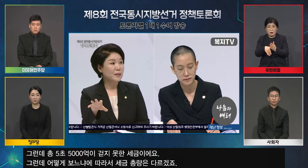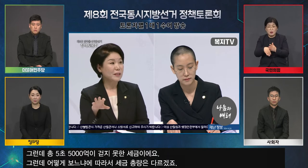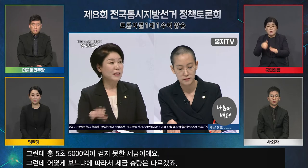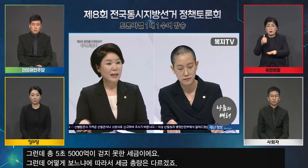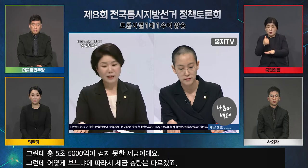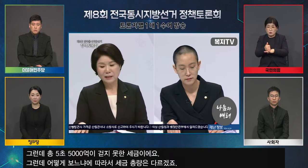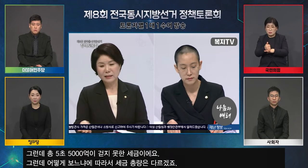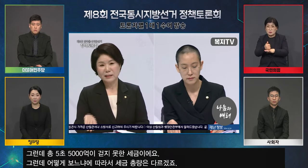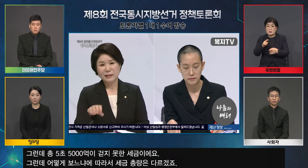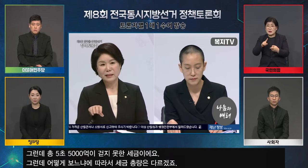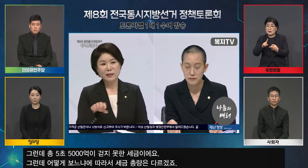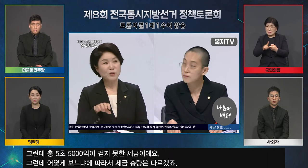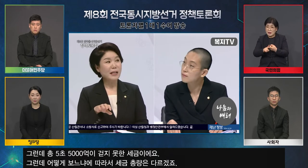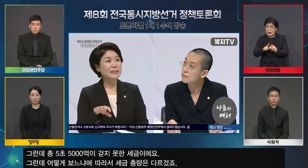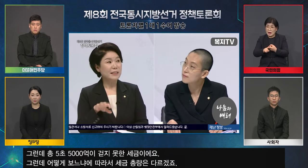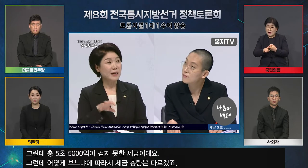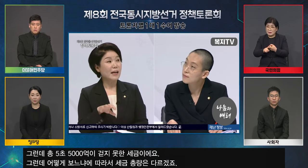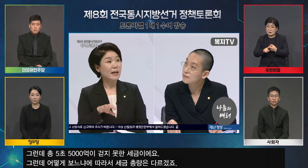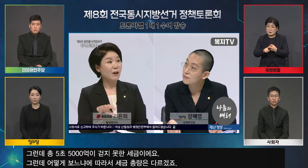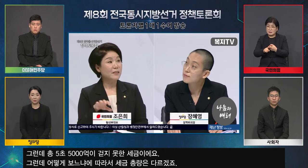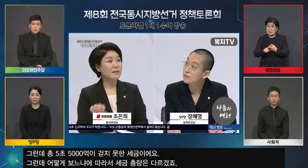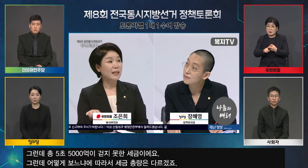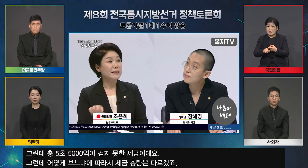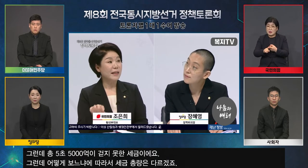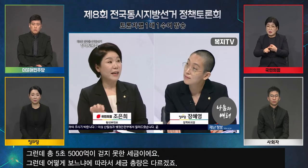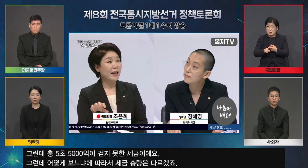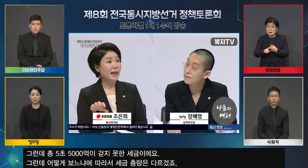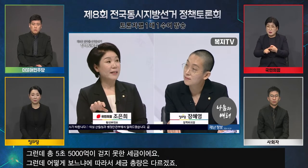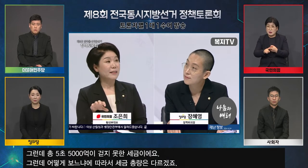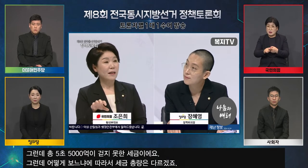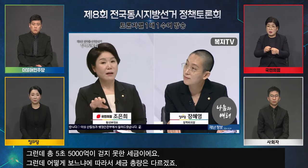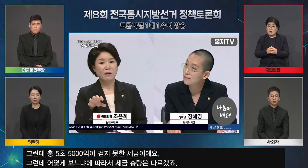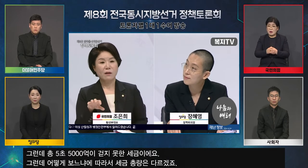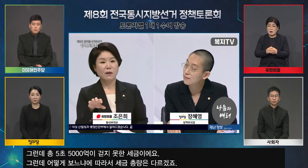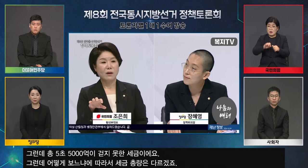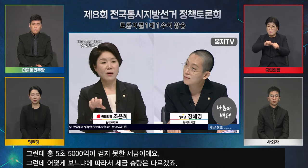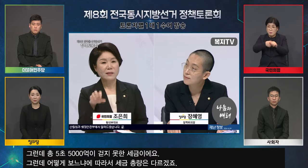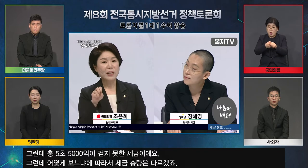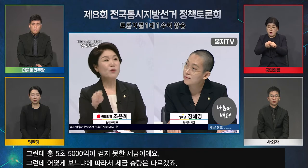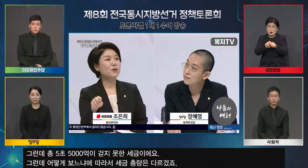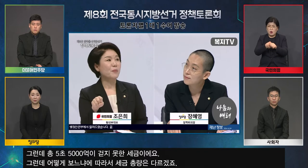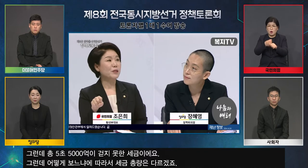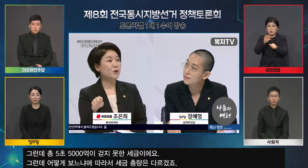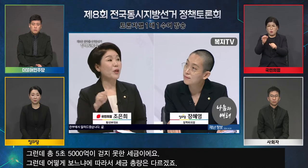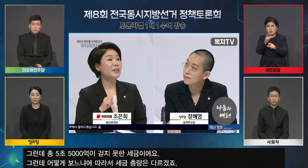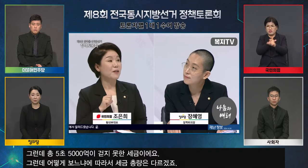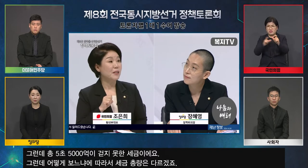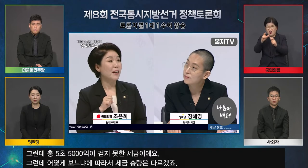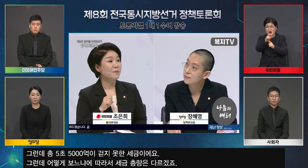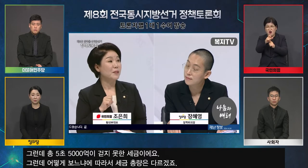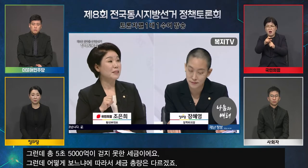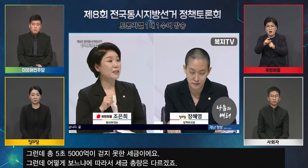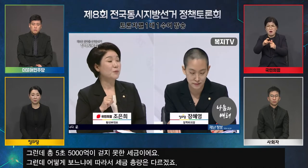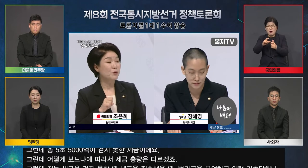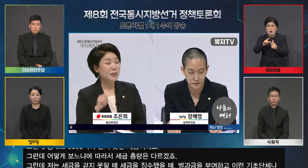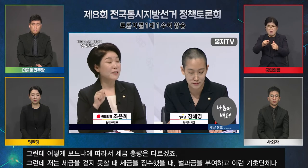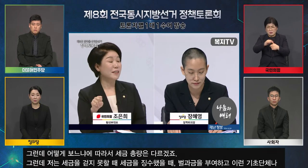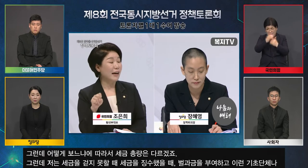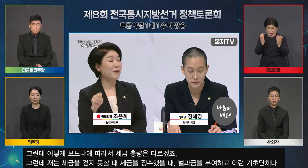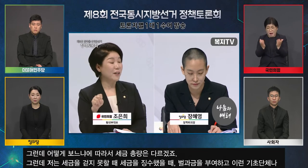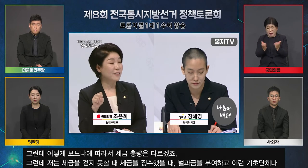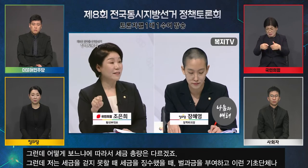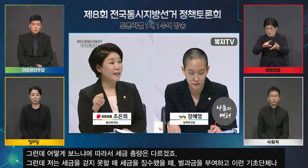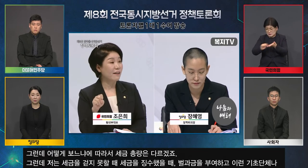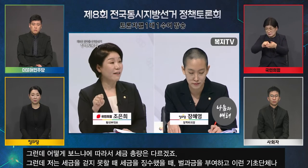부여하고 이런 기초단체나 광역단체에 자율권을 많이 줘야 된다고 생각합니다. 지금은